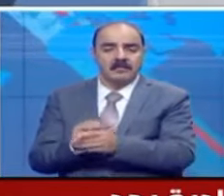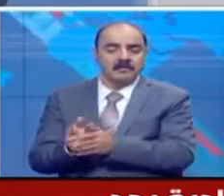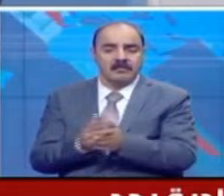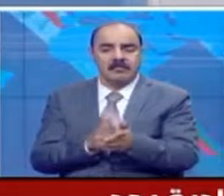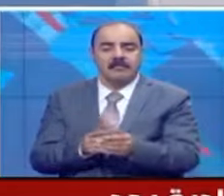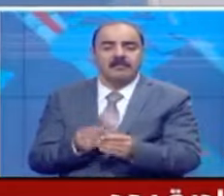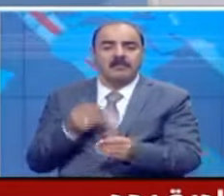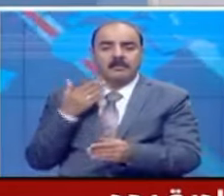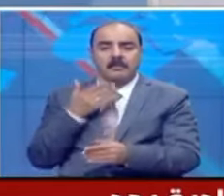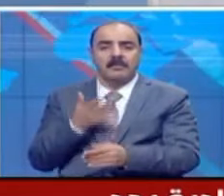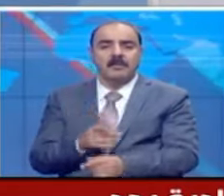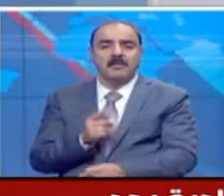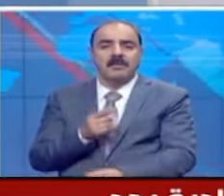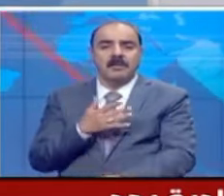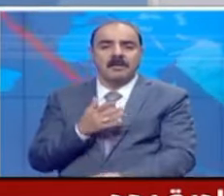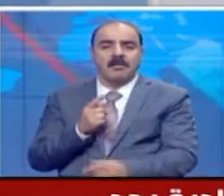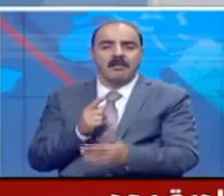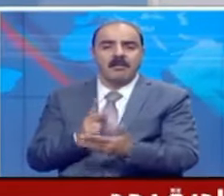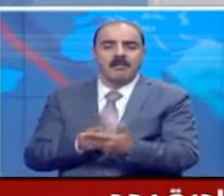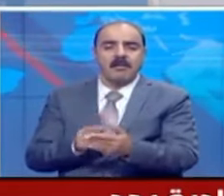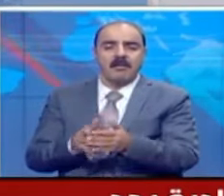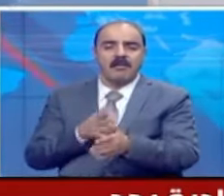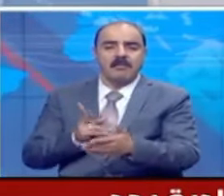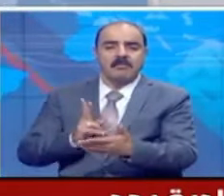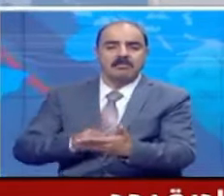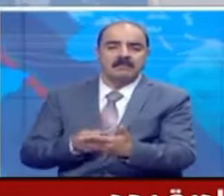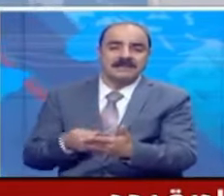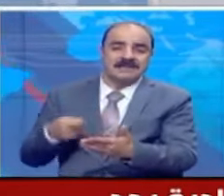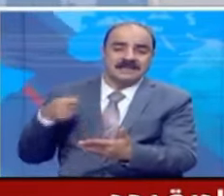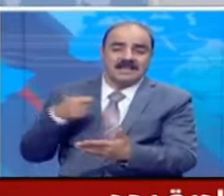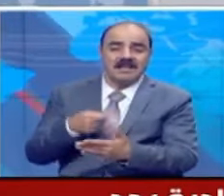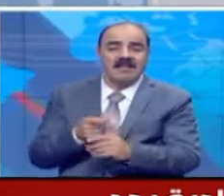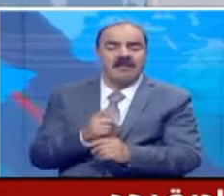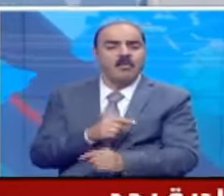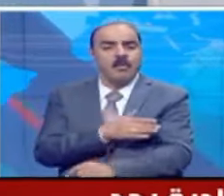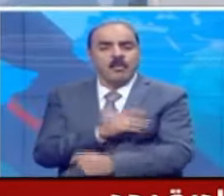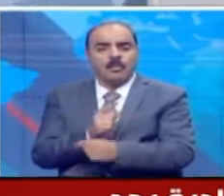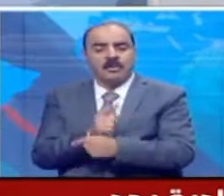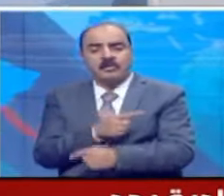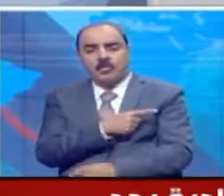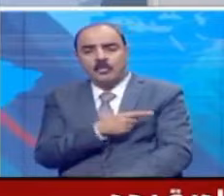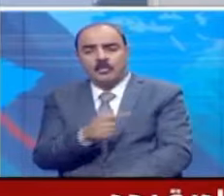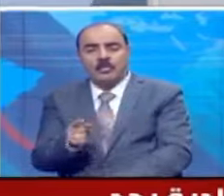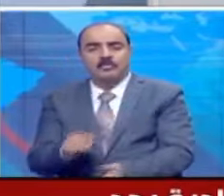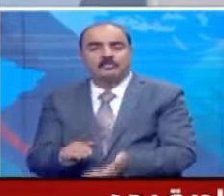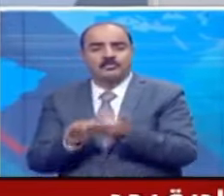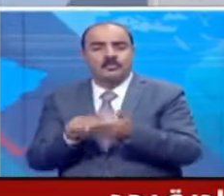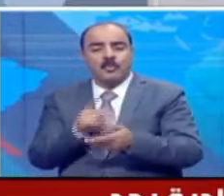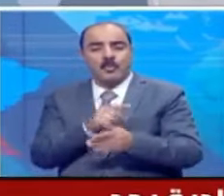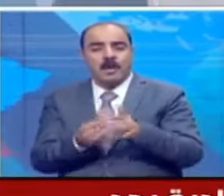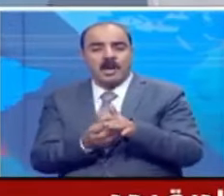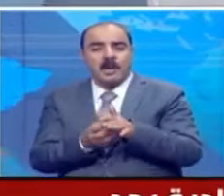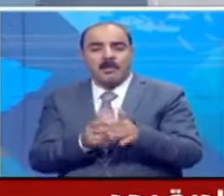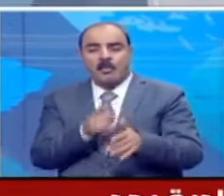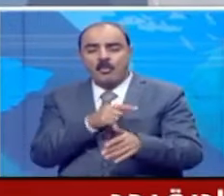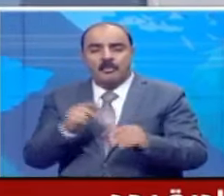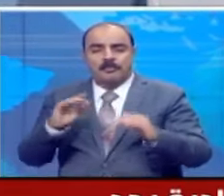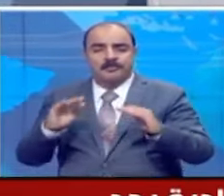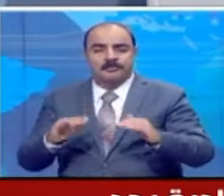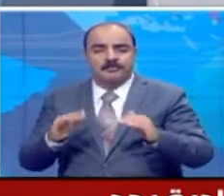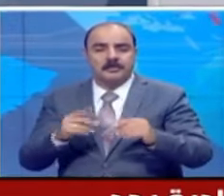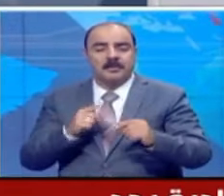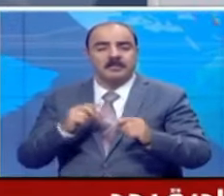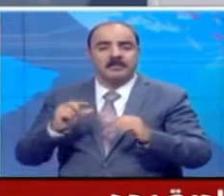475 جنيه، و1.6 مليار جنيه لإقرار زيادة إضافية لأعضاء هيئة التدريس